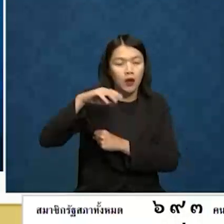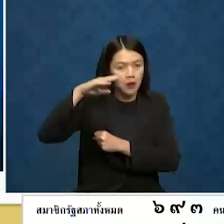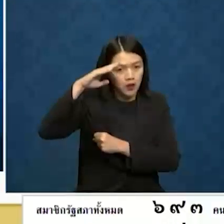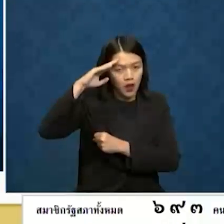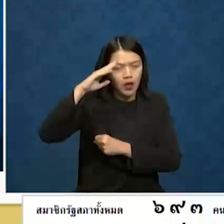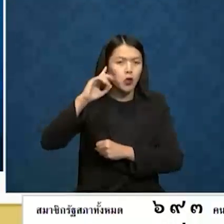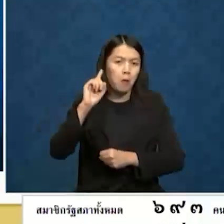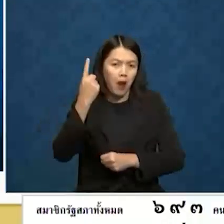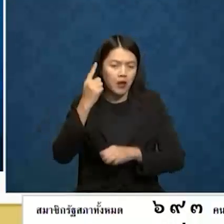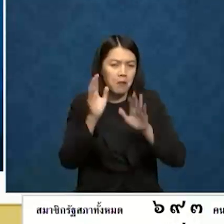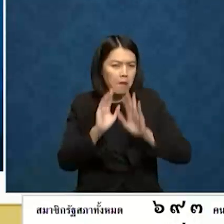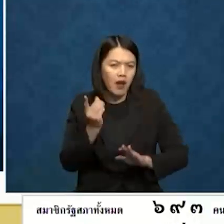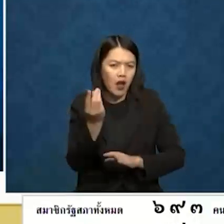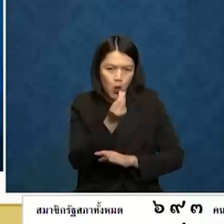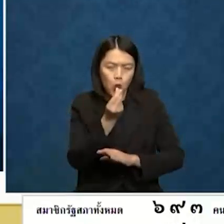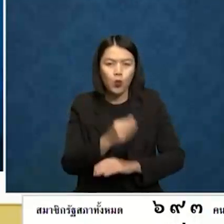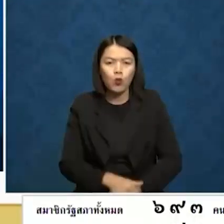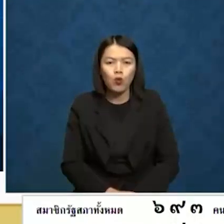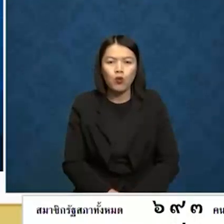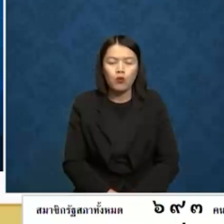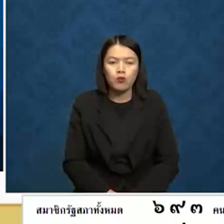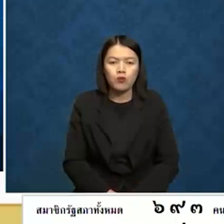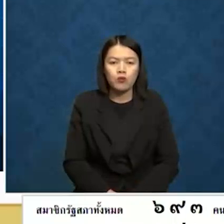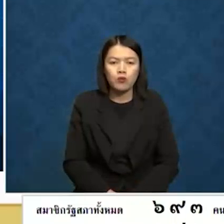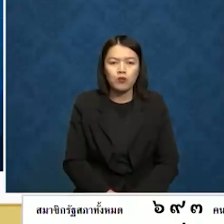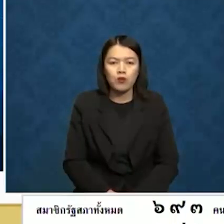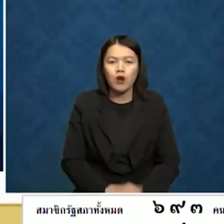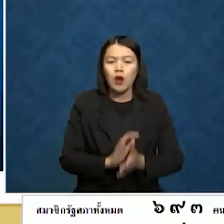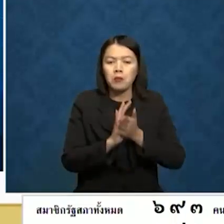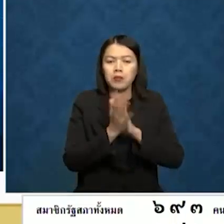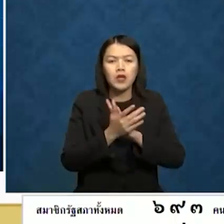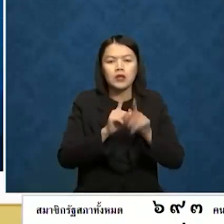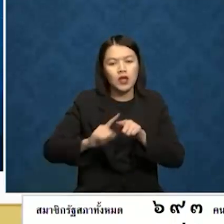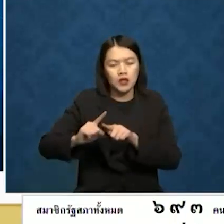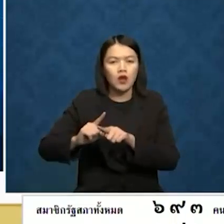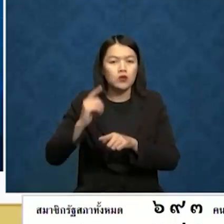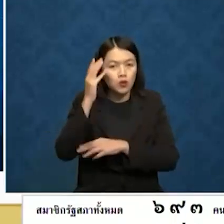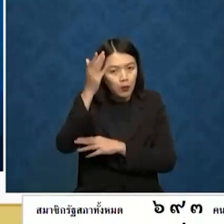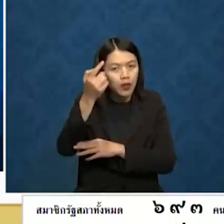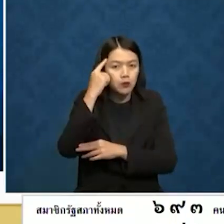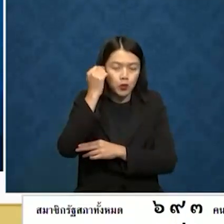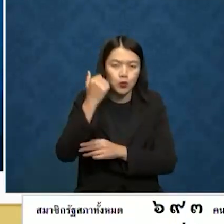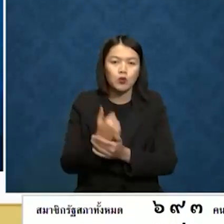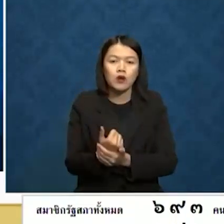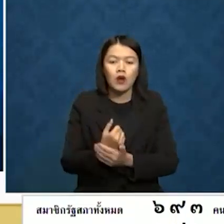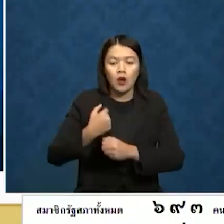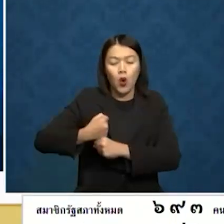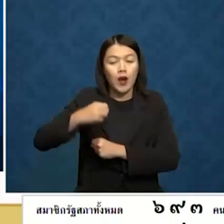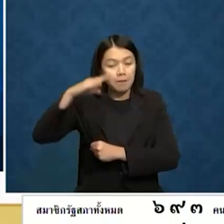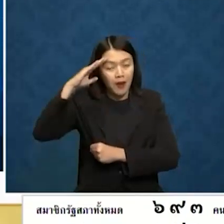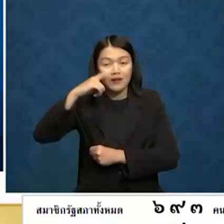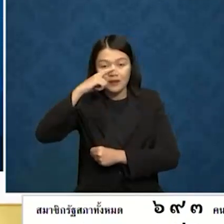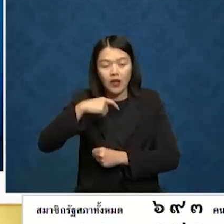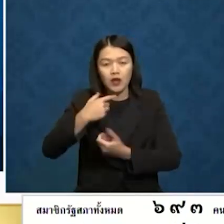ความทันสมัยและรวดเร็วตอบสนองต่อการเปลี่ยนแปลงใดๆที่อาจจะเกิดขึ้นโดยที่กองทัพไทยนั้นจะต้